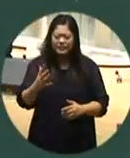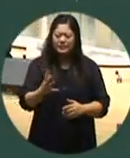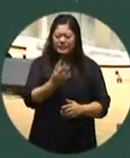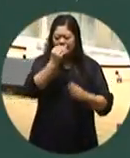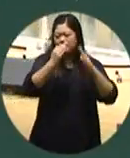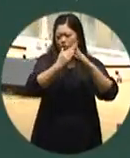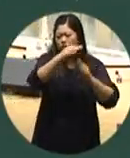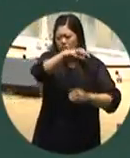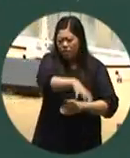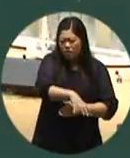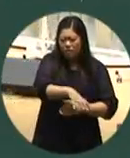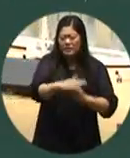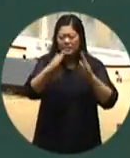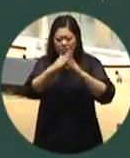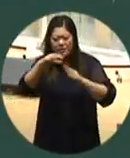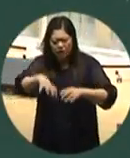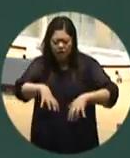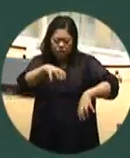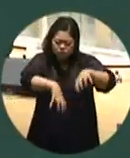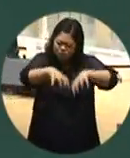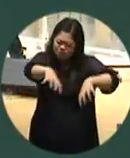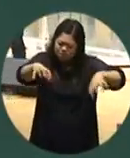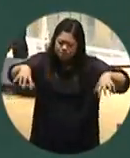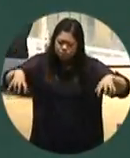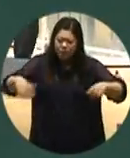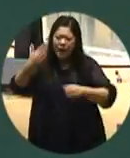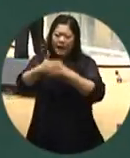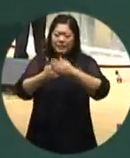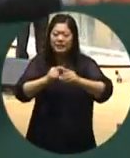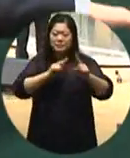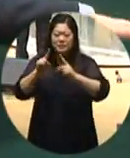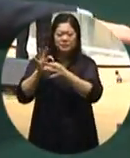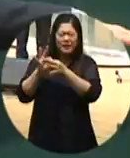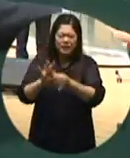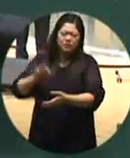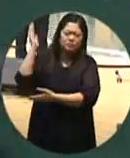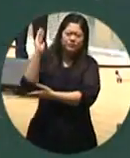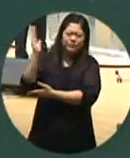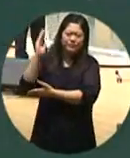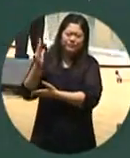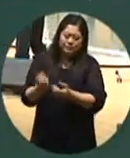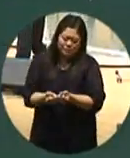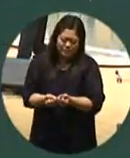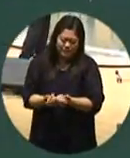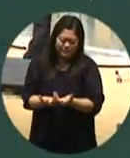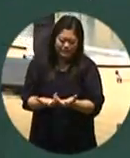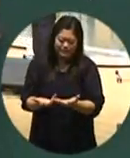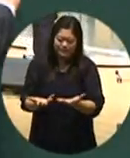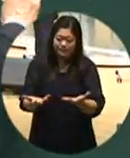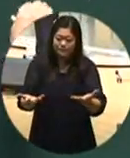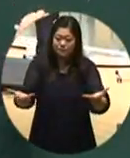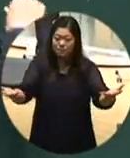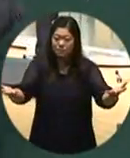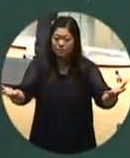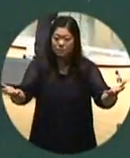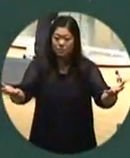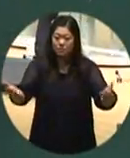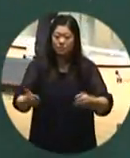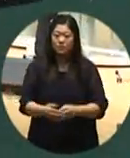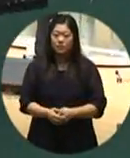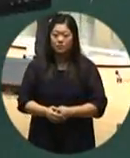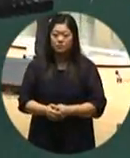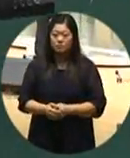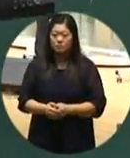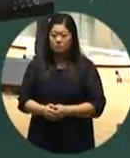daily in the temple courts and in every home. 하나님의 말씀이 현장으로 The word of God entered into the field. 강단 말씀이